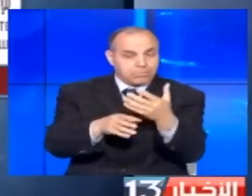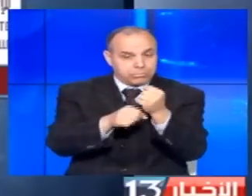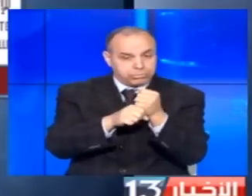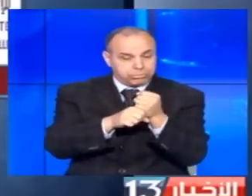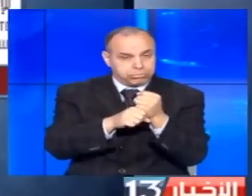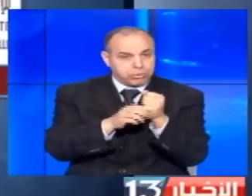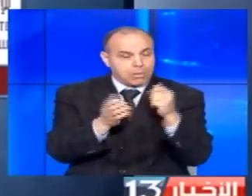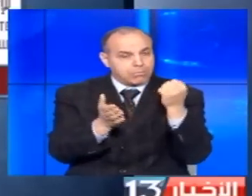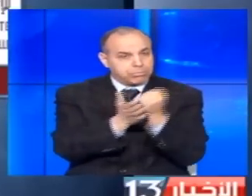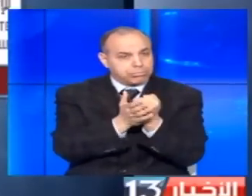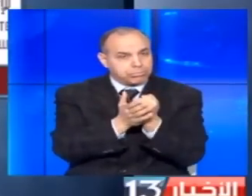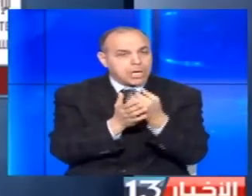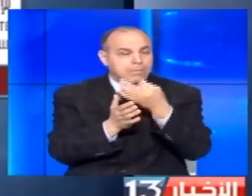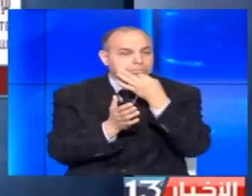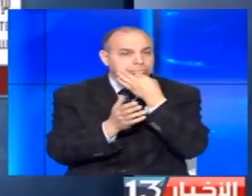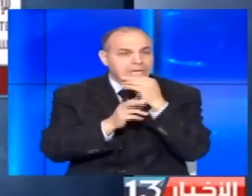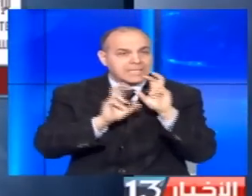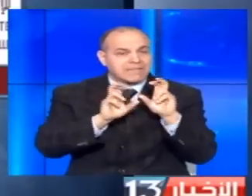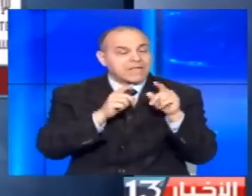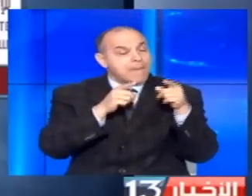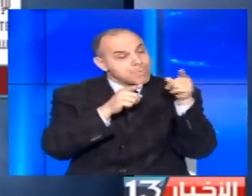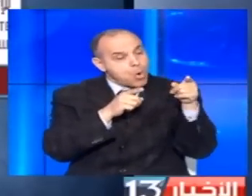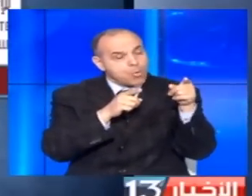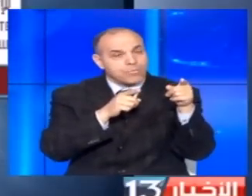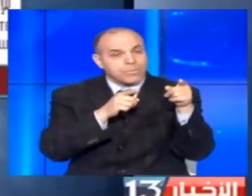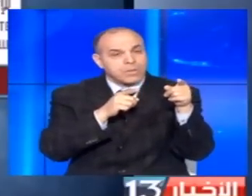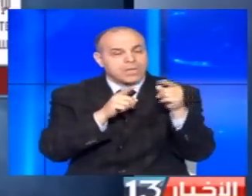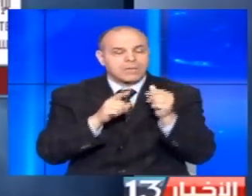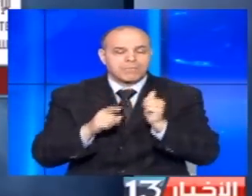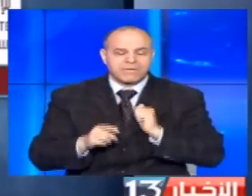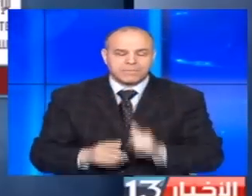اجازه احداث واستغلال قناه تلفز